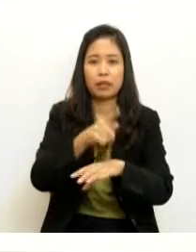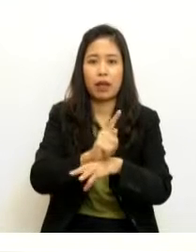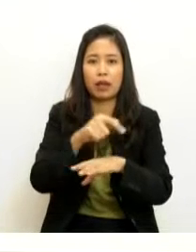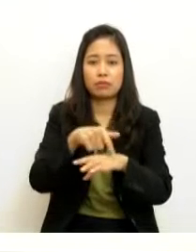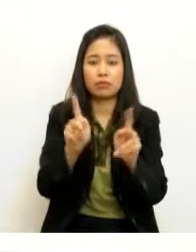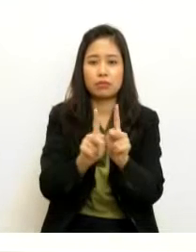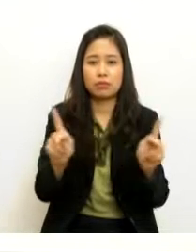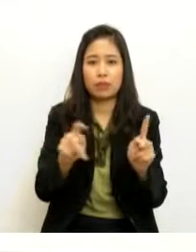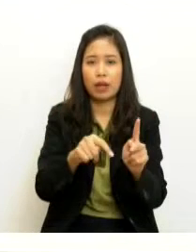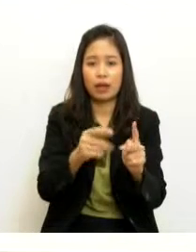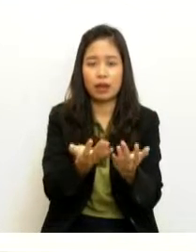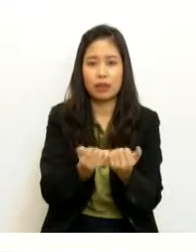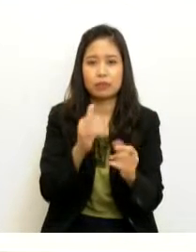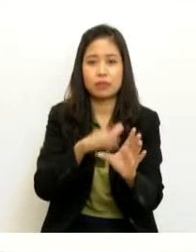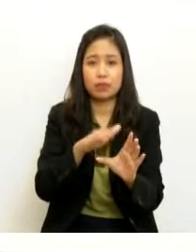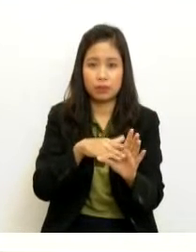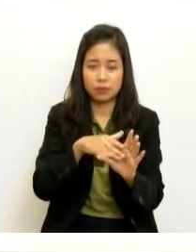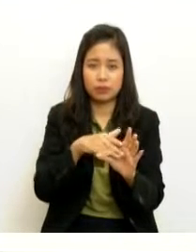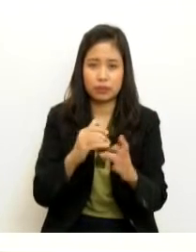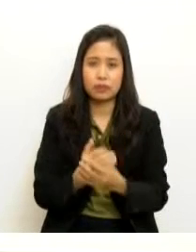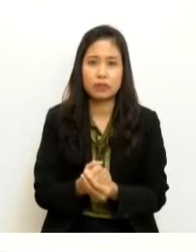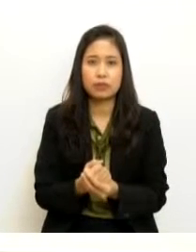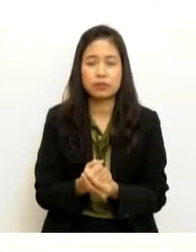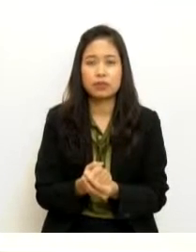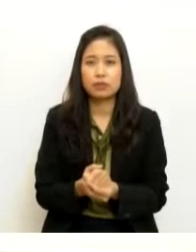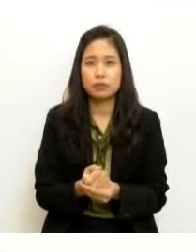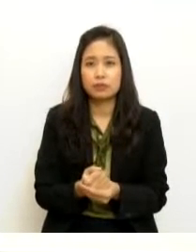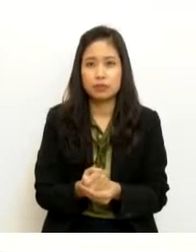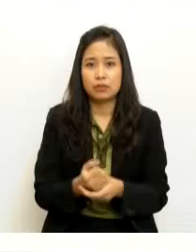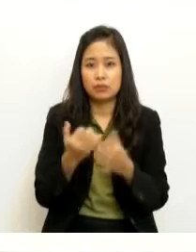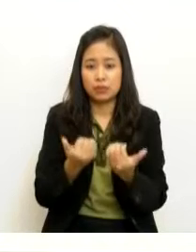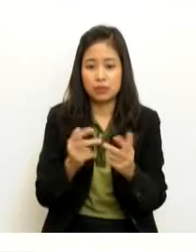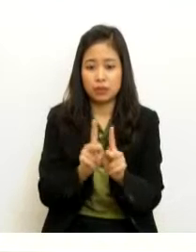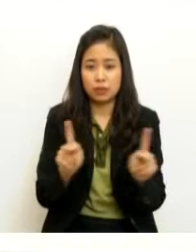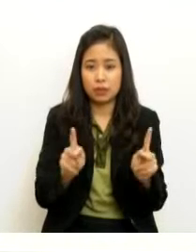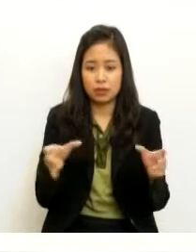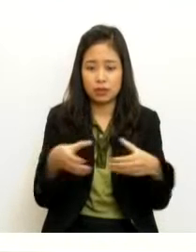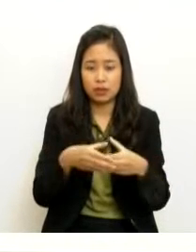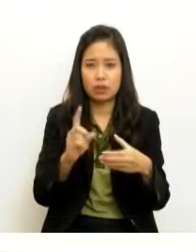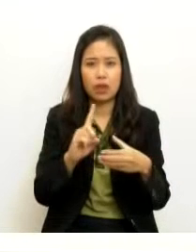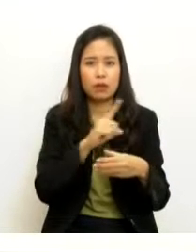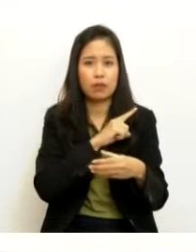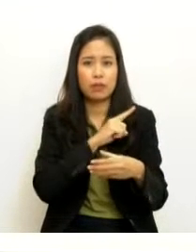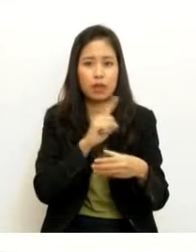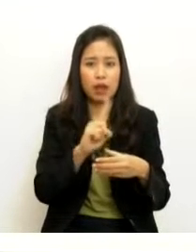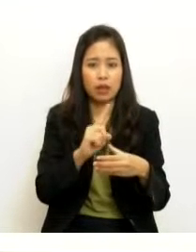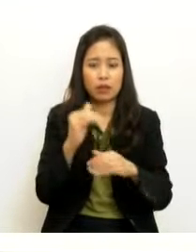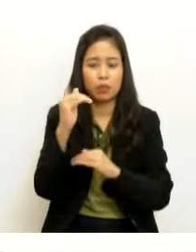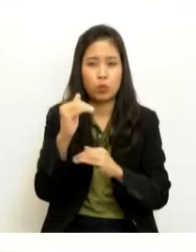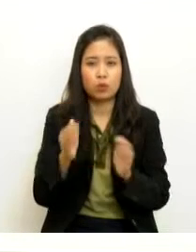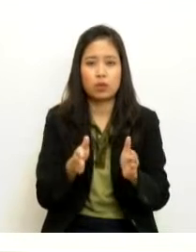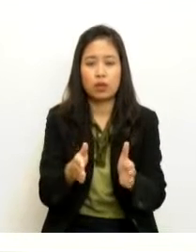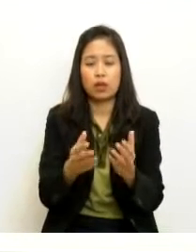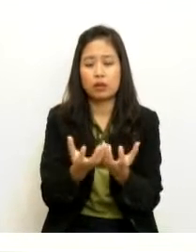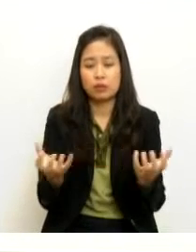การแต่ละเขตพื้นที่โดยคณะกรรมการชุดนี้มีหน้าที่ในการกำหนดแนวทางและวิธีการดำเนิน